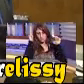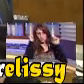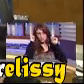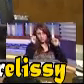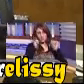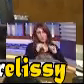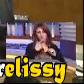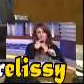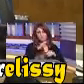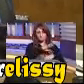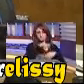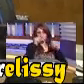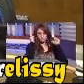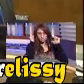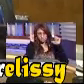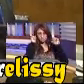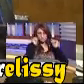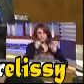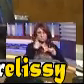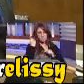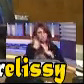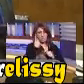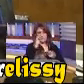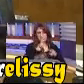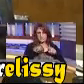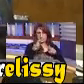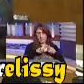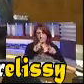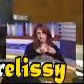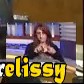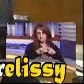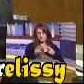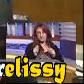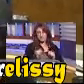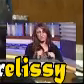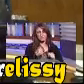كانوا بيتظاهروا وكانت جميعها مظاهرات سلمية، وللاسف